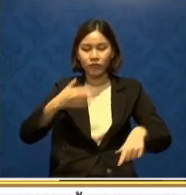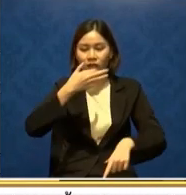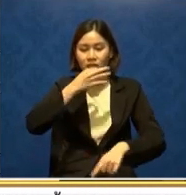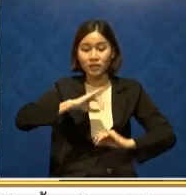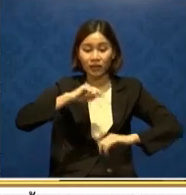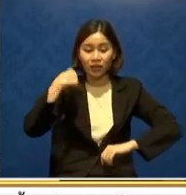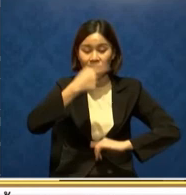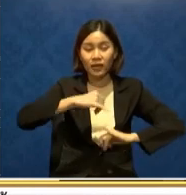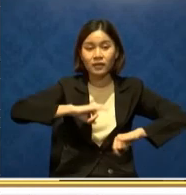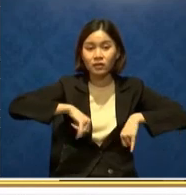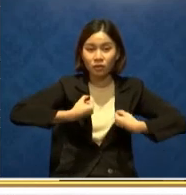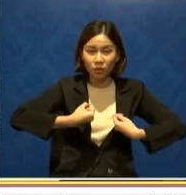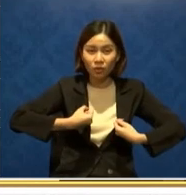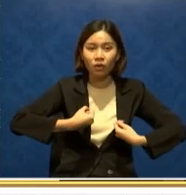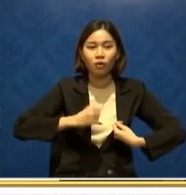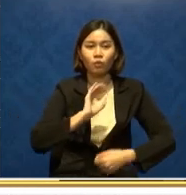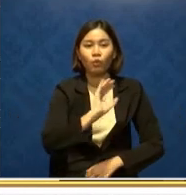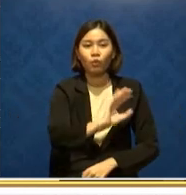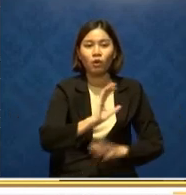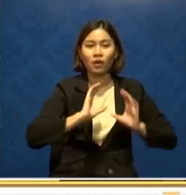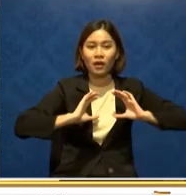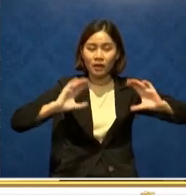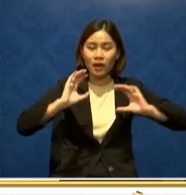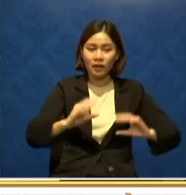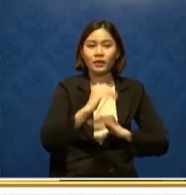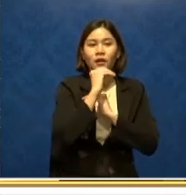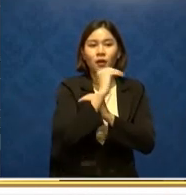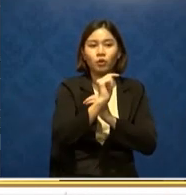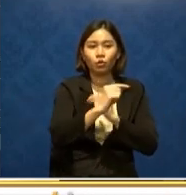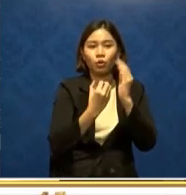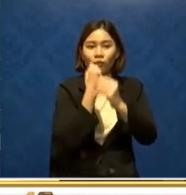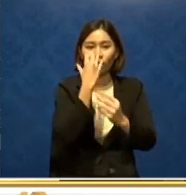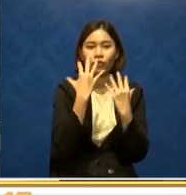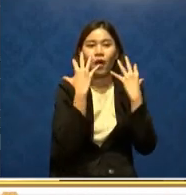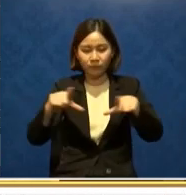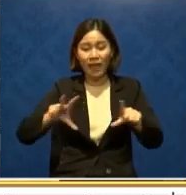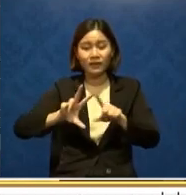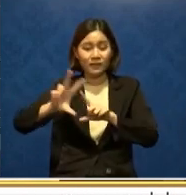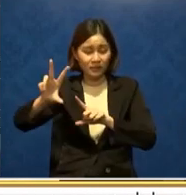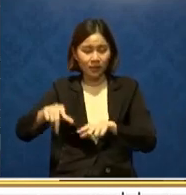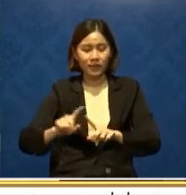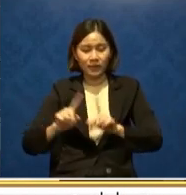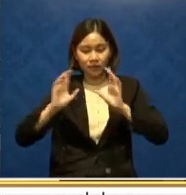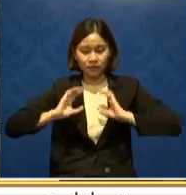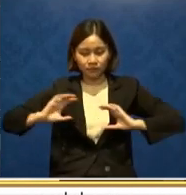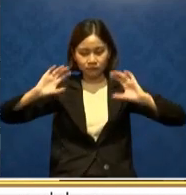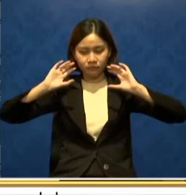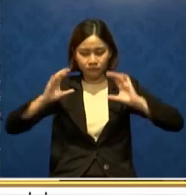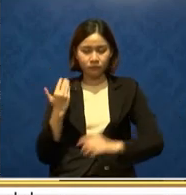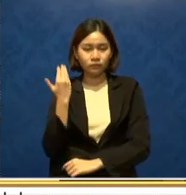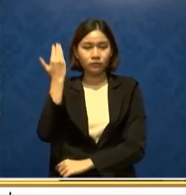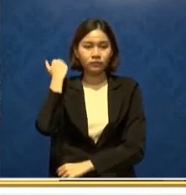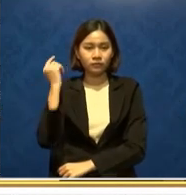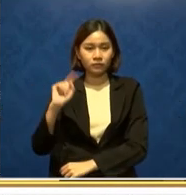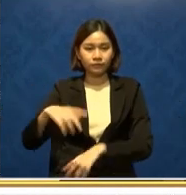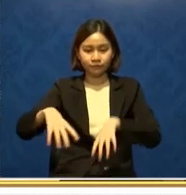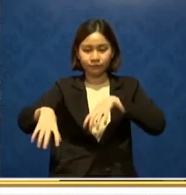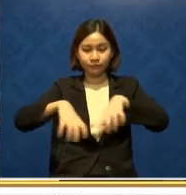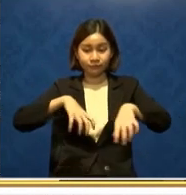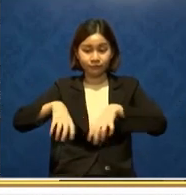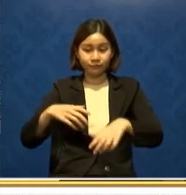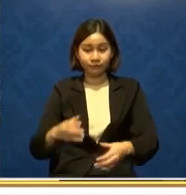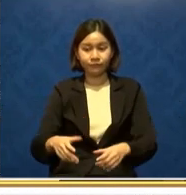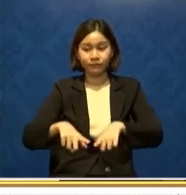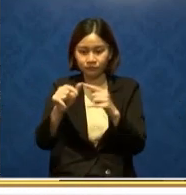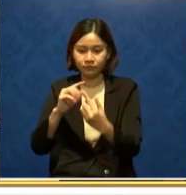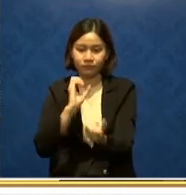ครองนะคะถูกกำหนดให้เป็นเขตพื้นที่เขตป่าสงวนแห่งชาติแต่ทางราชการในขณะนั้นได้จัดสรรที่ดินท